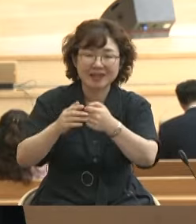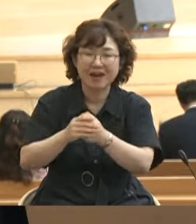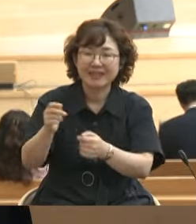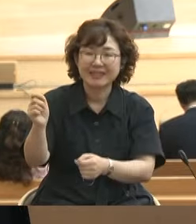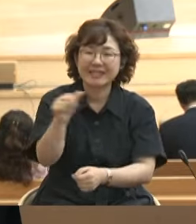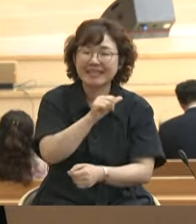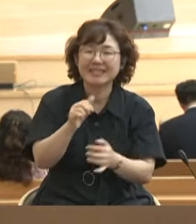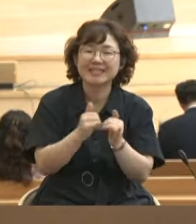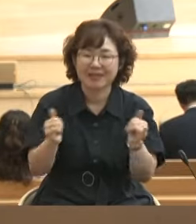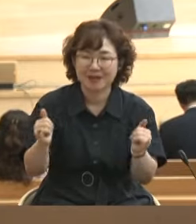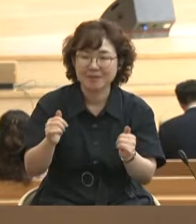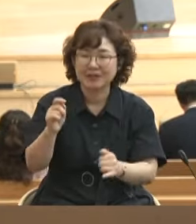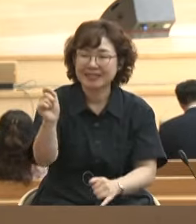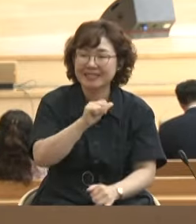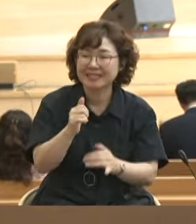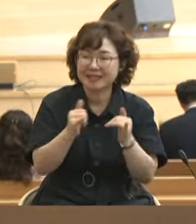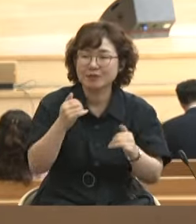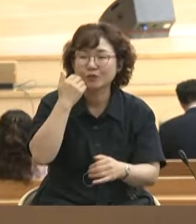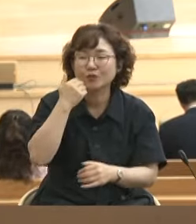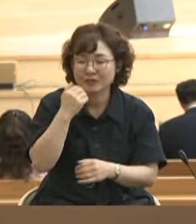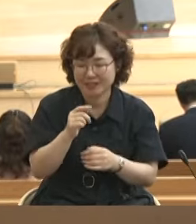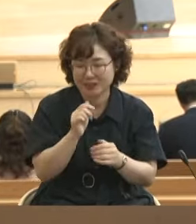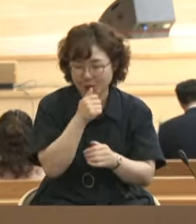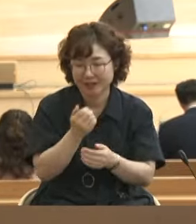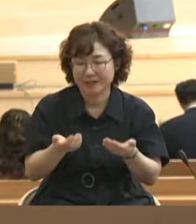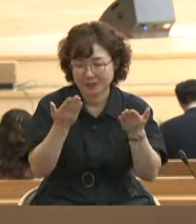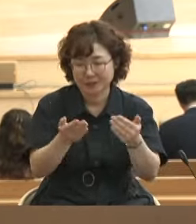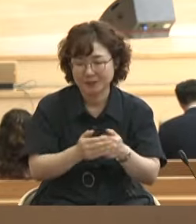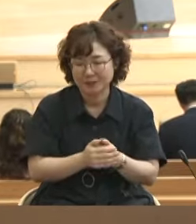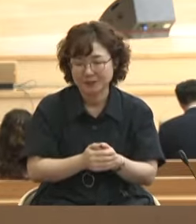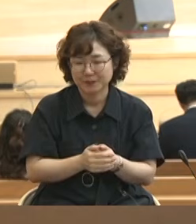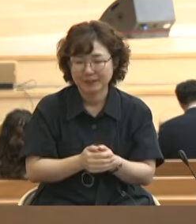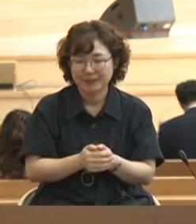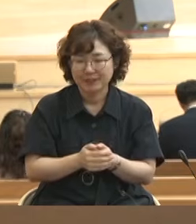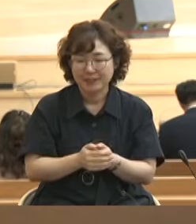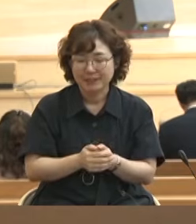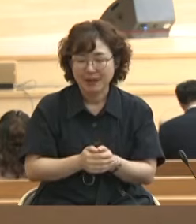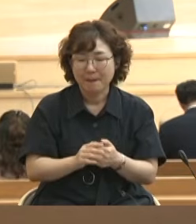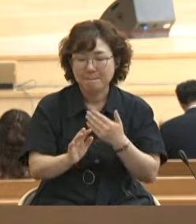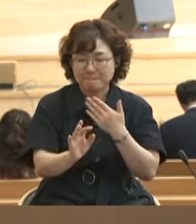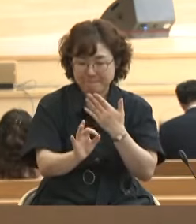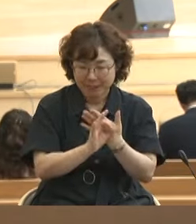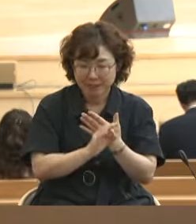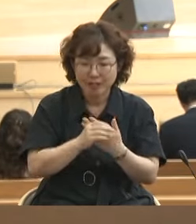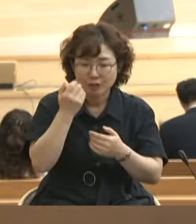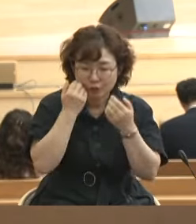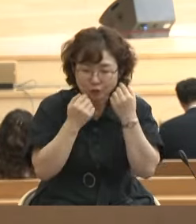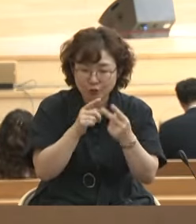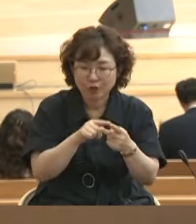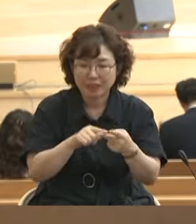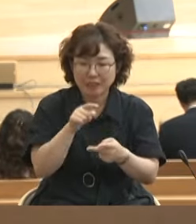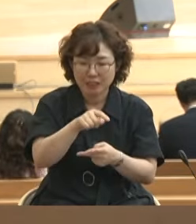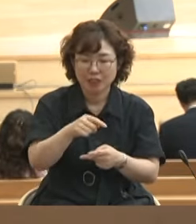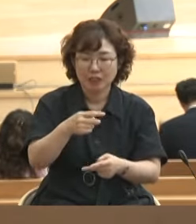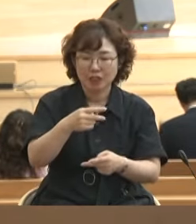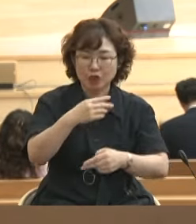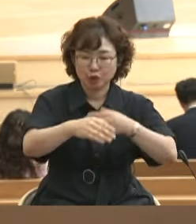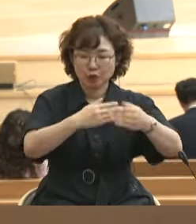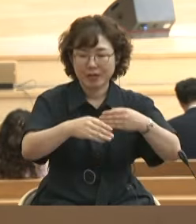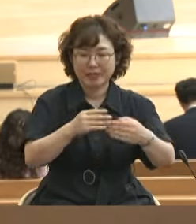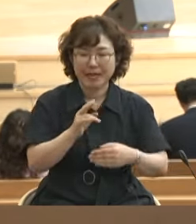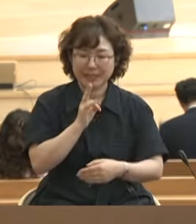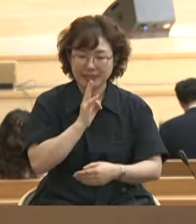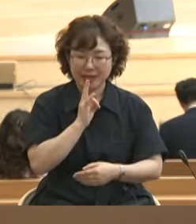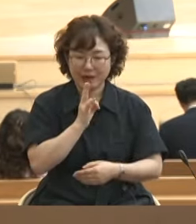사람, 어떤 사람인가? 19절 읽을까요? 금지된 사람입니다. 시작. 만일 누구든지 이